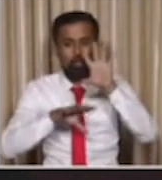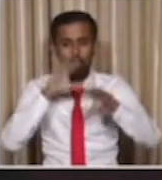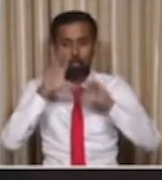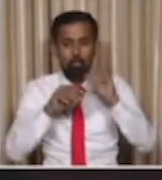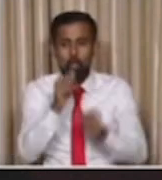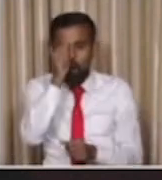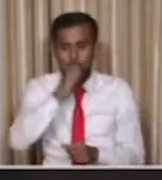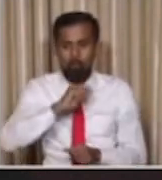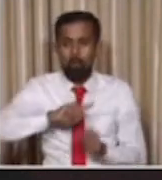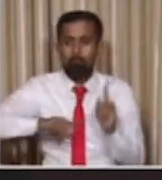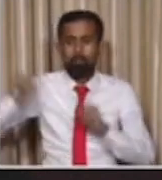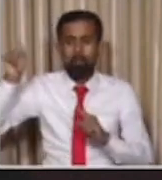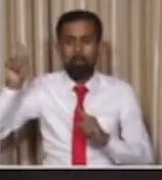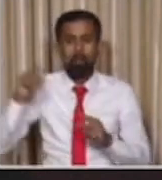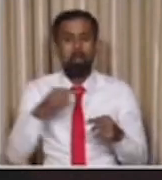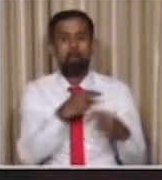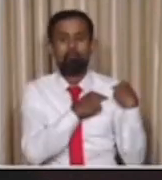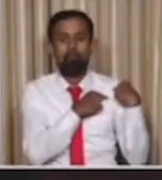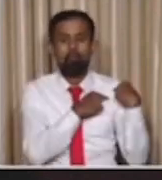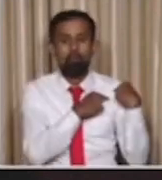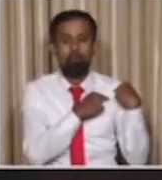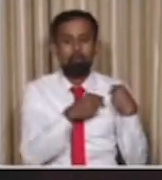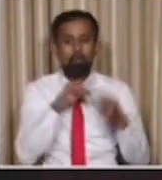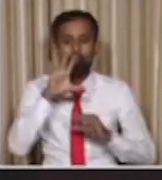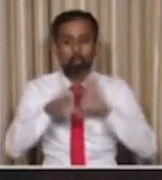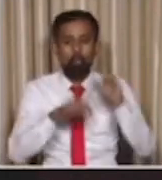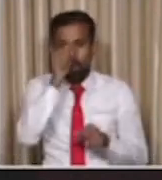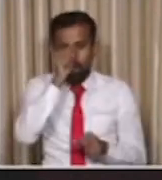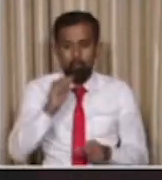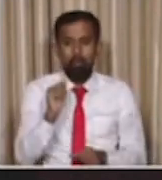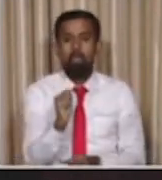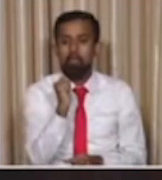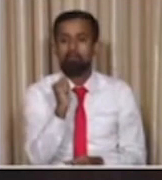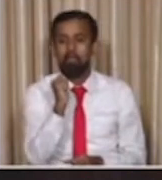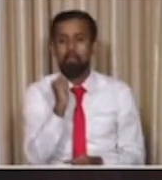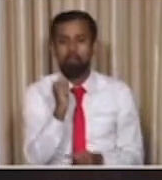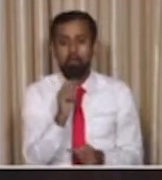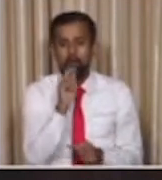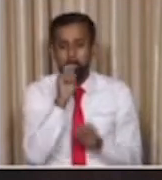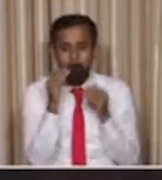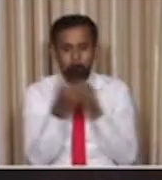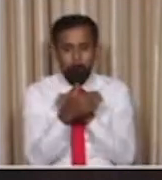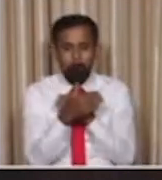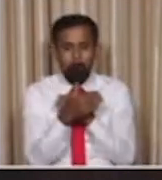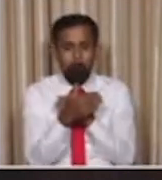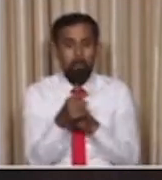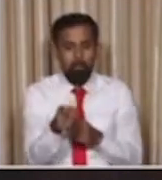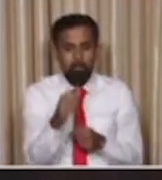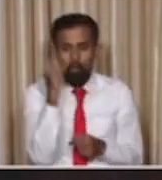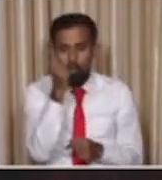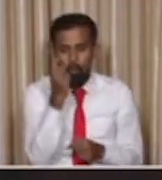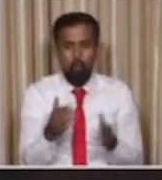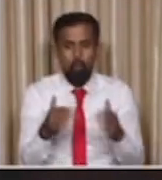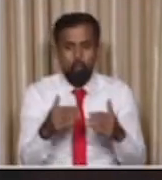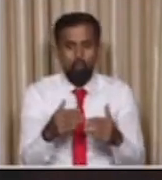ටික හොරා කර ගියා. කවුද මේවට ඔය කියන්න ඕන? මේ දත්ත හොරකම් කරේ ඇයි? ඇයි ඒව වහලා තියෙන්නේ? අපි මෙව්වයි හොයන්න ඕන.